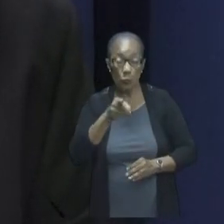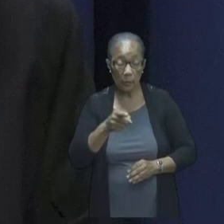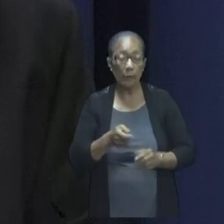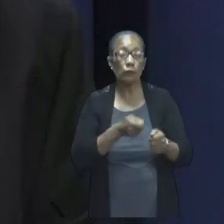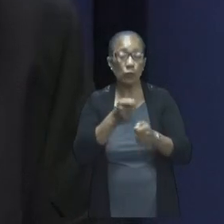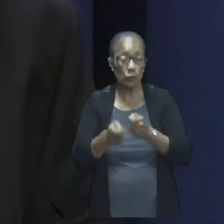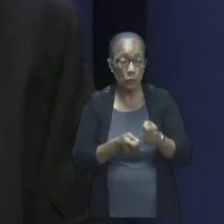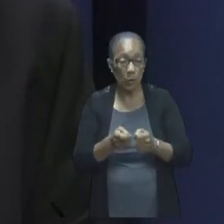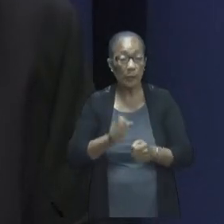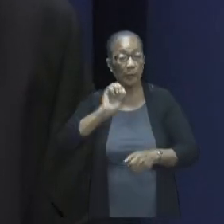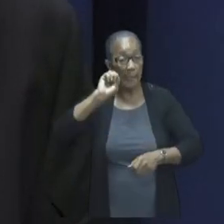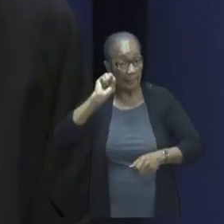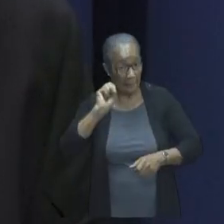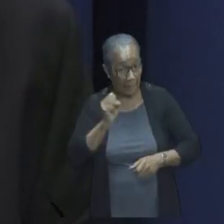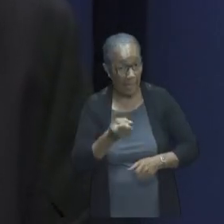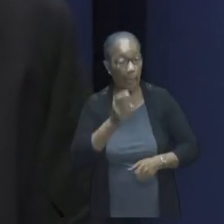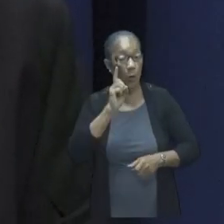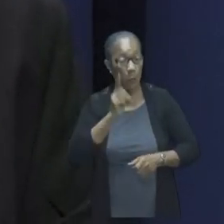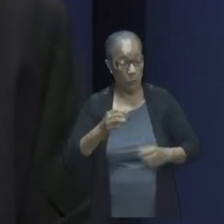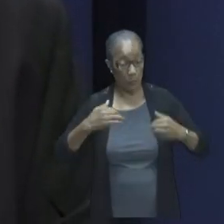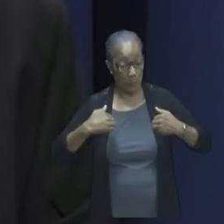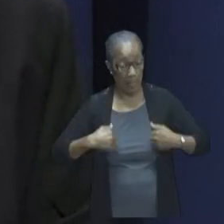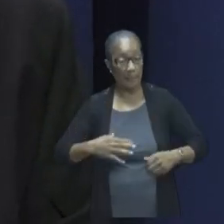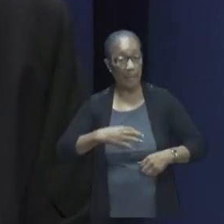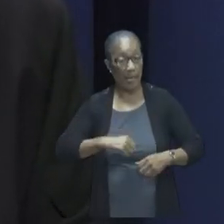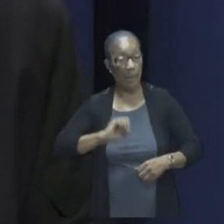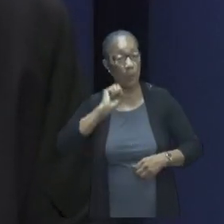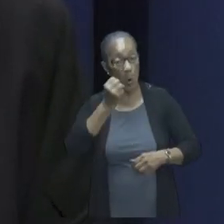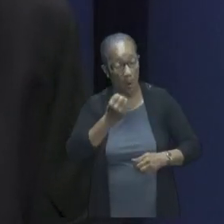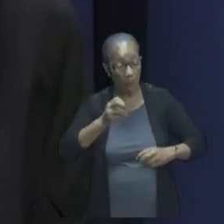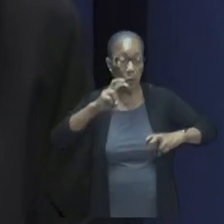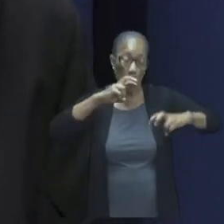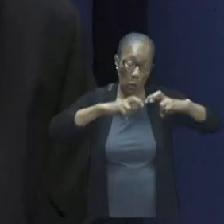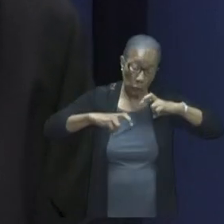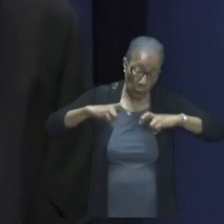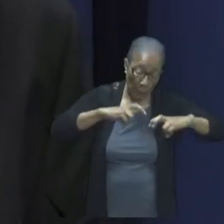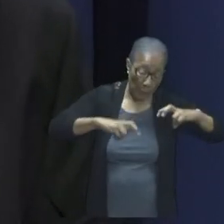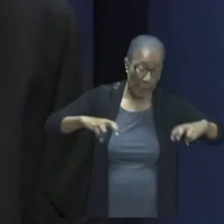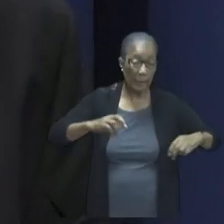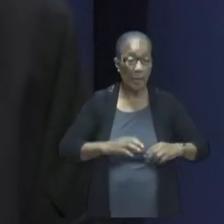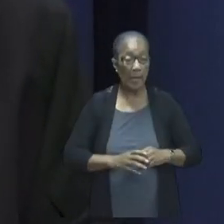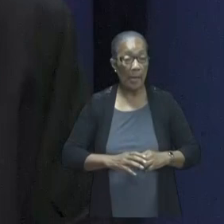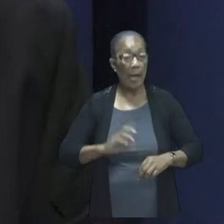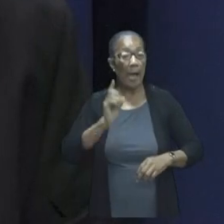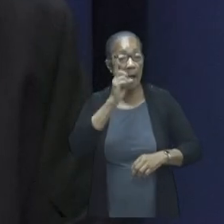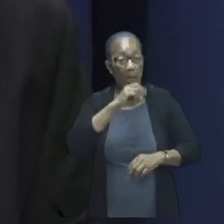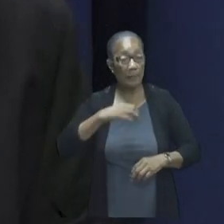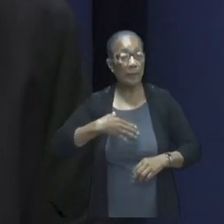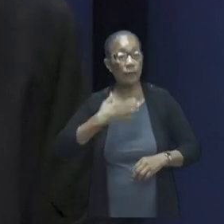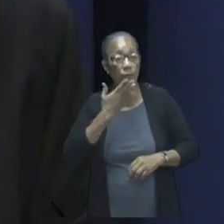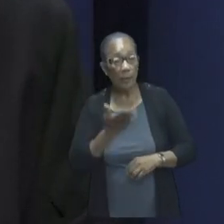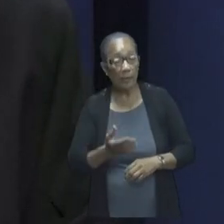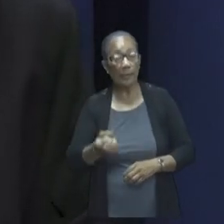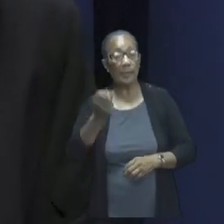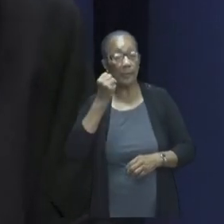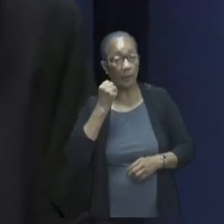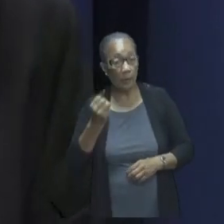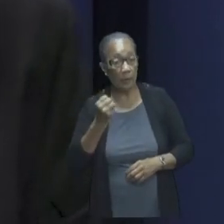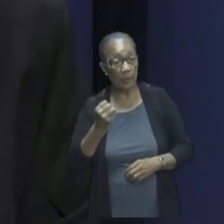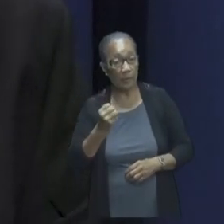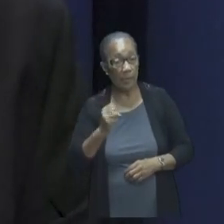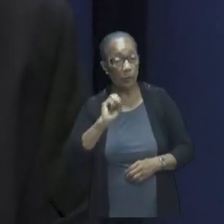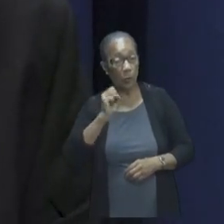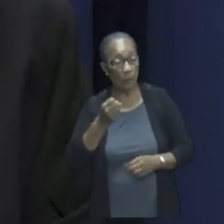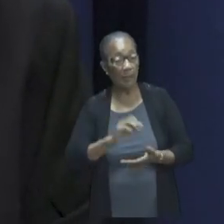controleren de organen nodig wanneer x niet over de capaciteit om carbon heb ik dat wat het te verhandelen daar heb ik het hier